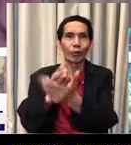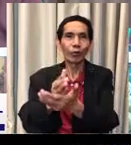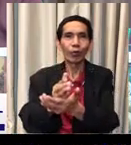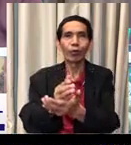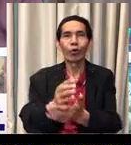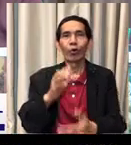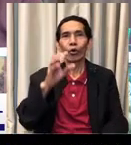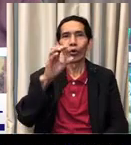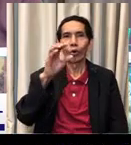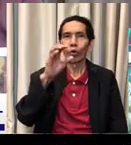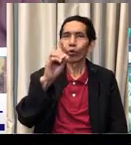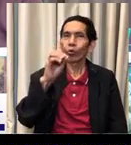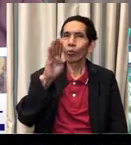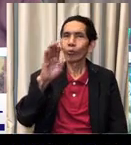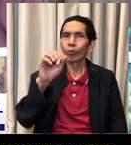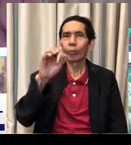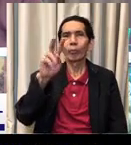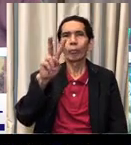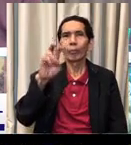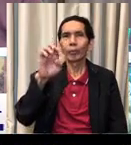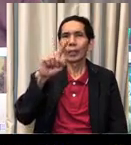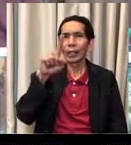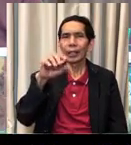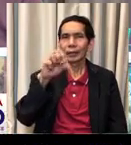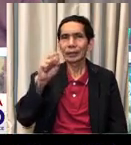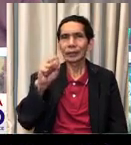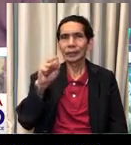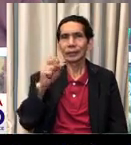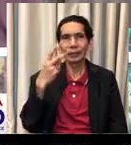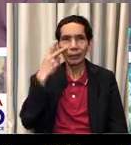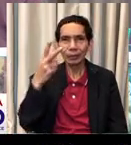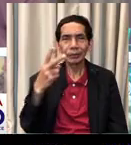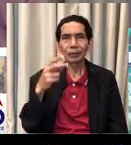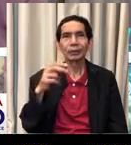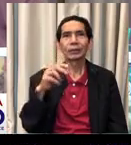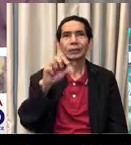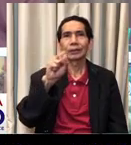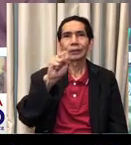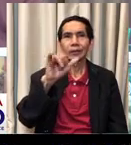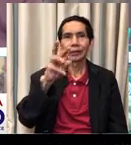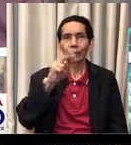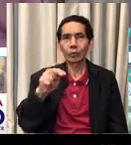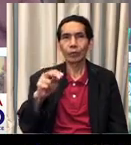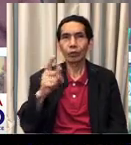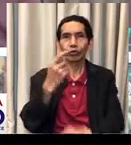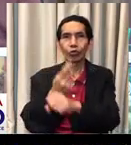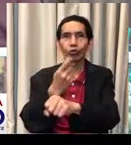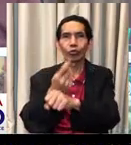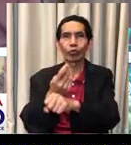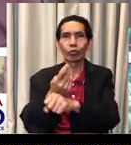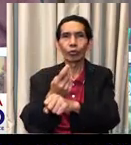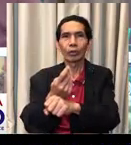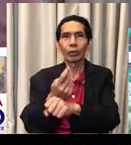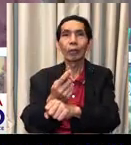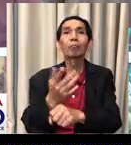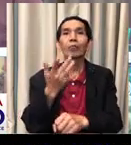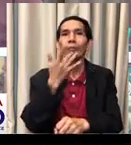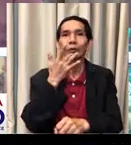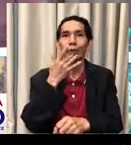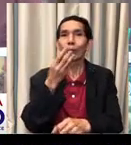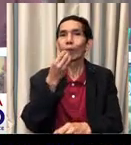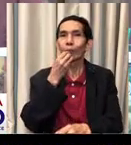Ugbo, Velasquez. Sa Velasquez, sa Simon, doon sa Tondo. Masarap po